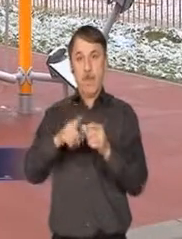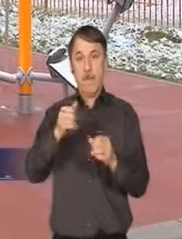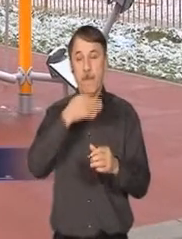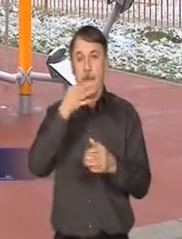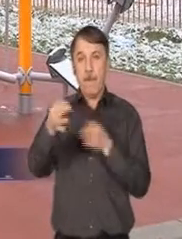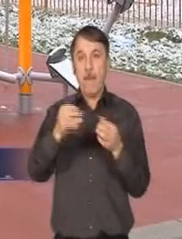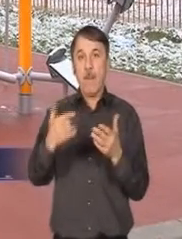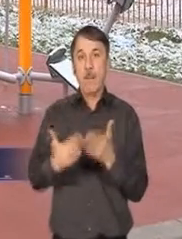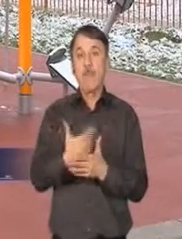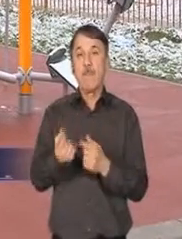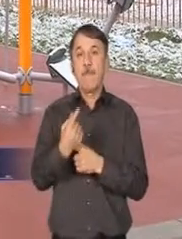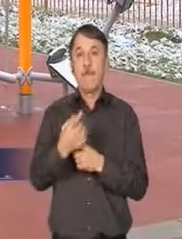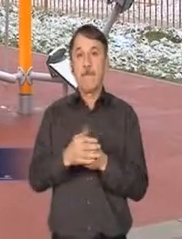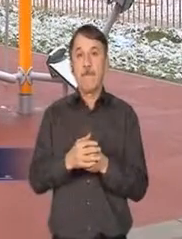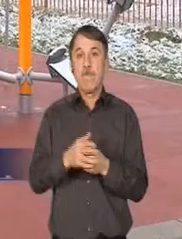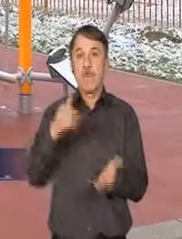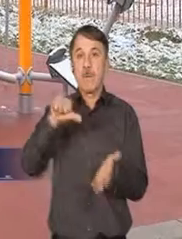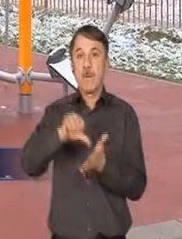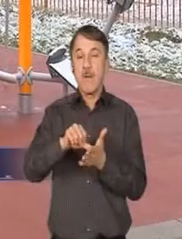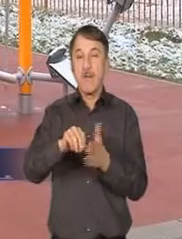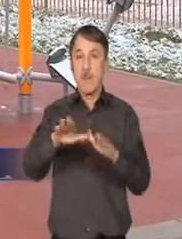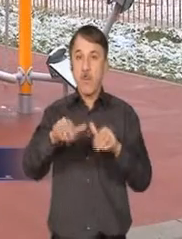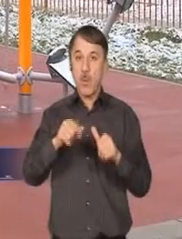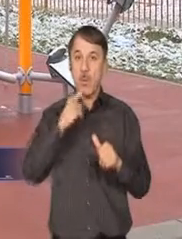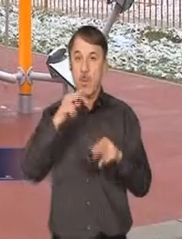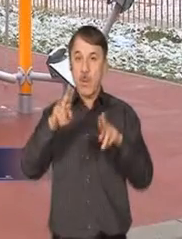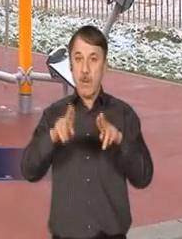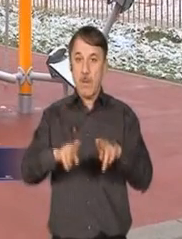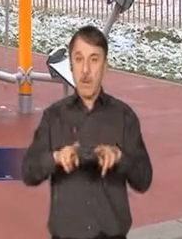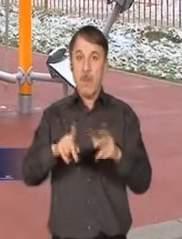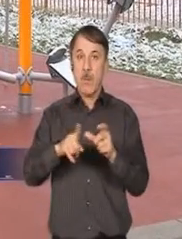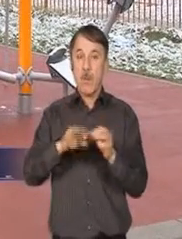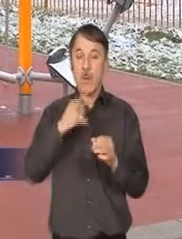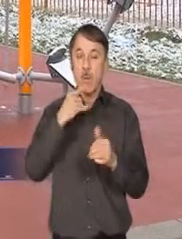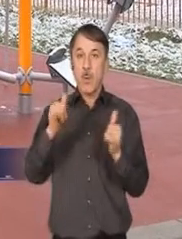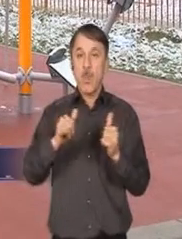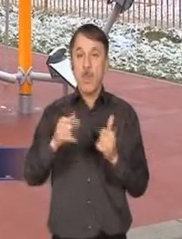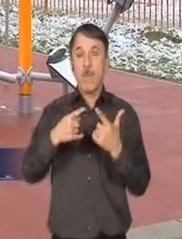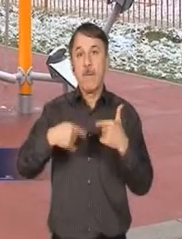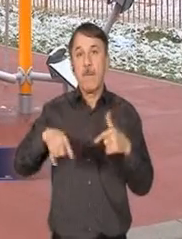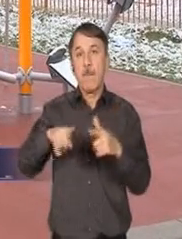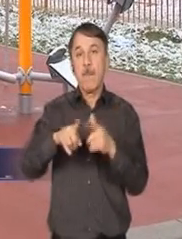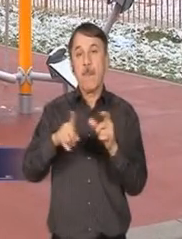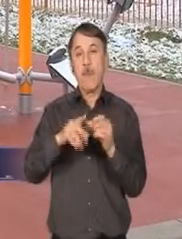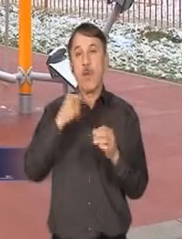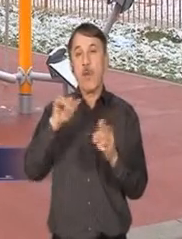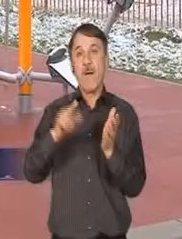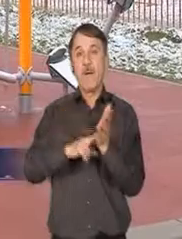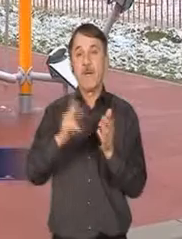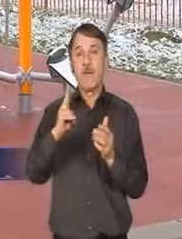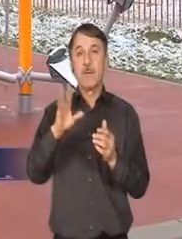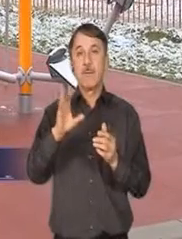baš poput ove koje se nalazi iza mene. Za sređivanje školskih dvorišta, izgradnju primerenog javnog osvetljenja oko škole Dušan